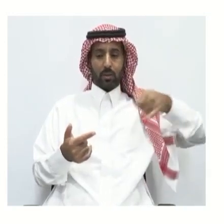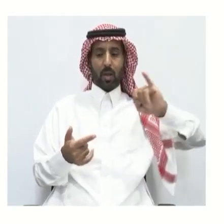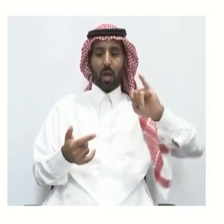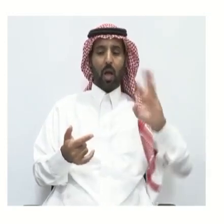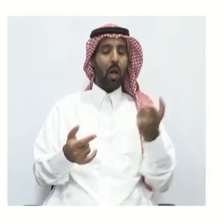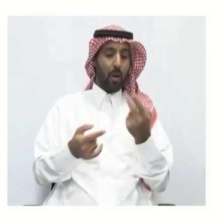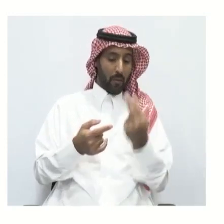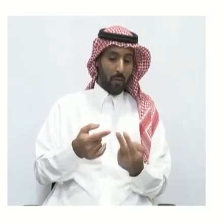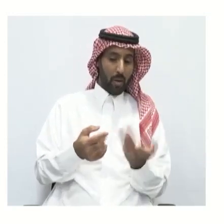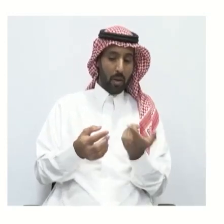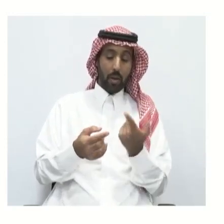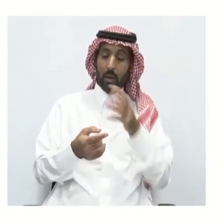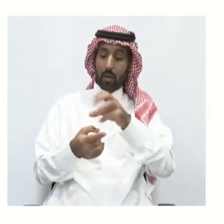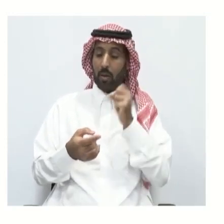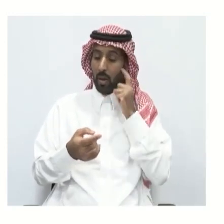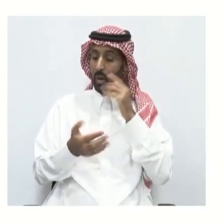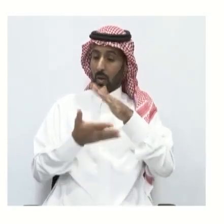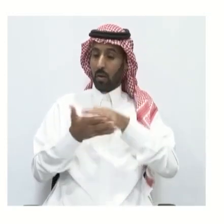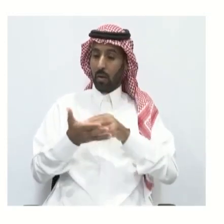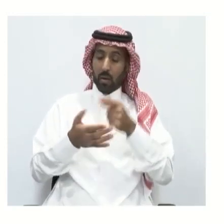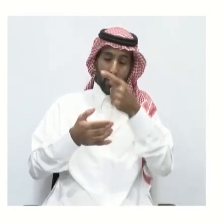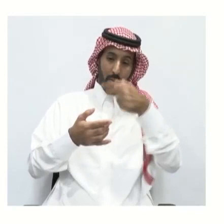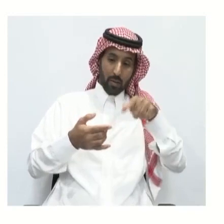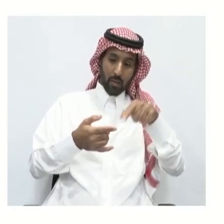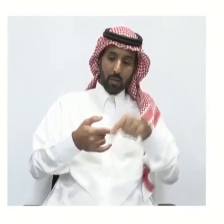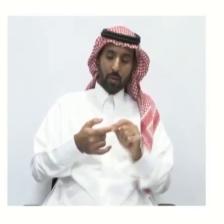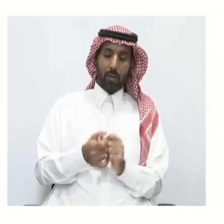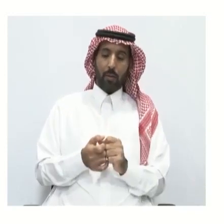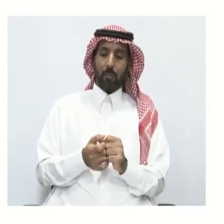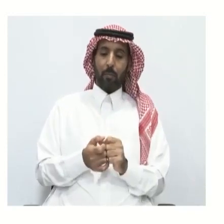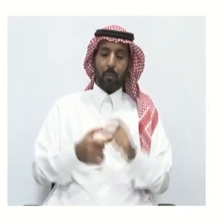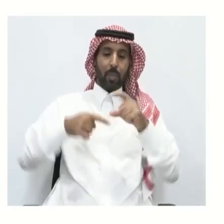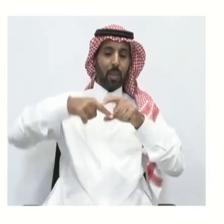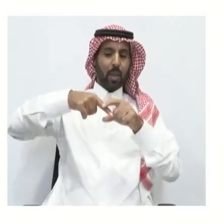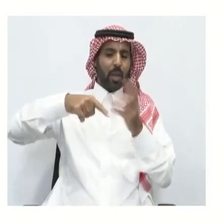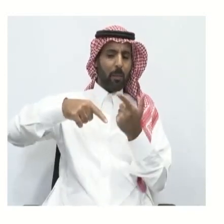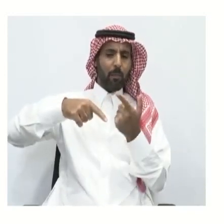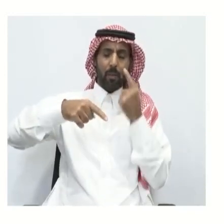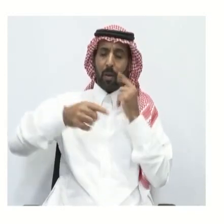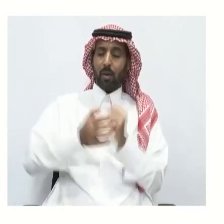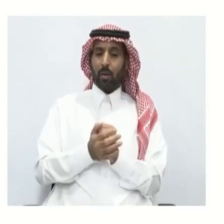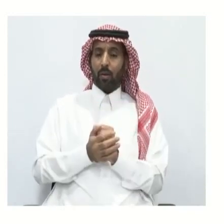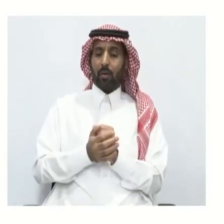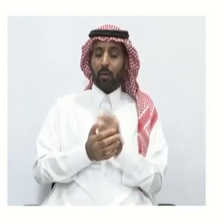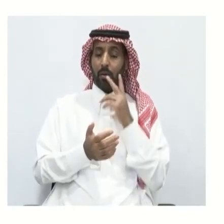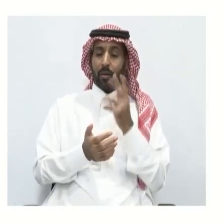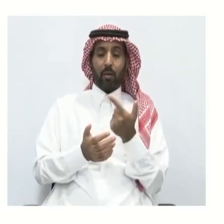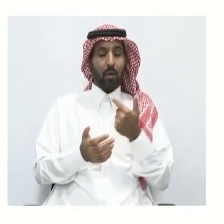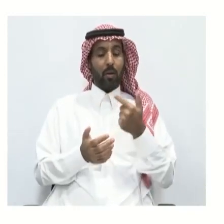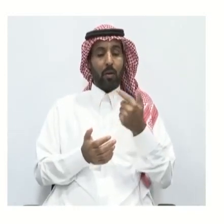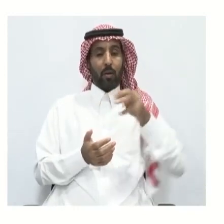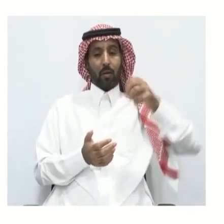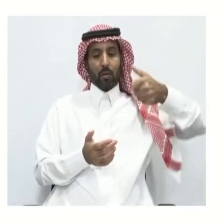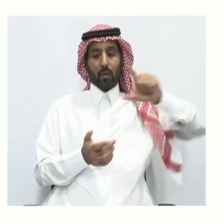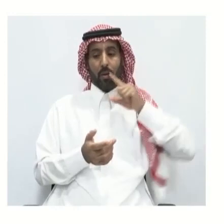كسر او المشتق من المعادله كسر النسبه الموليه الان لدي المولات المولات الزنك